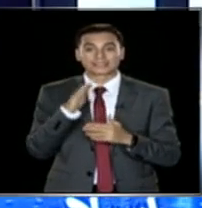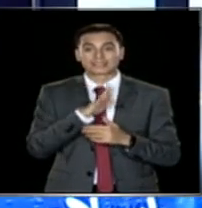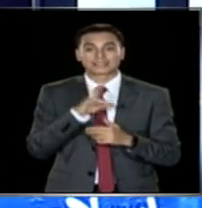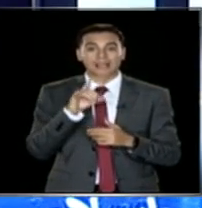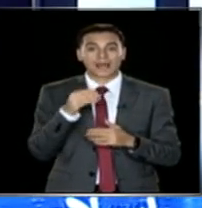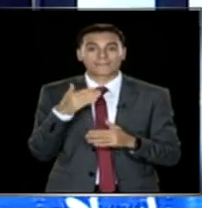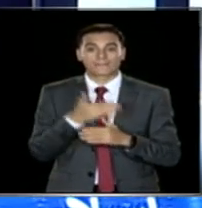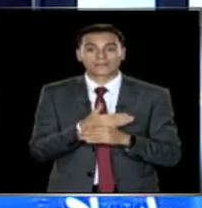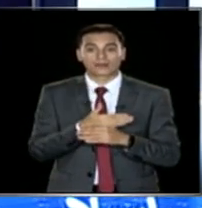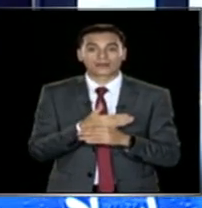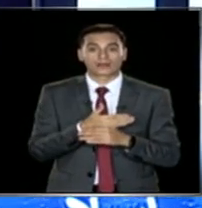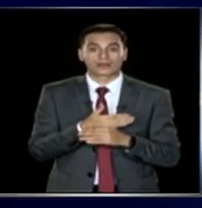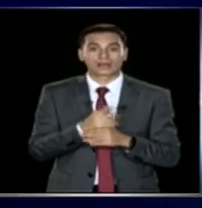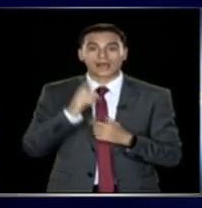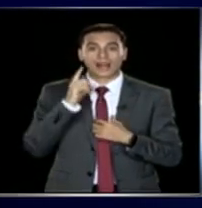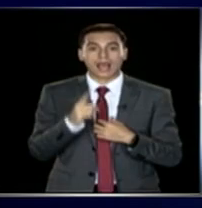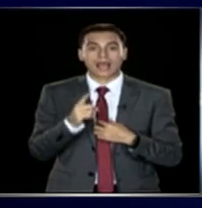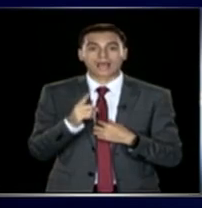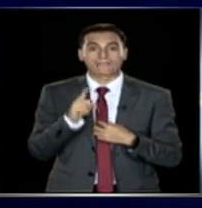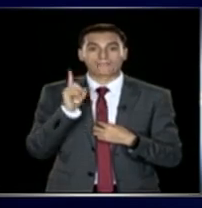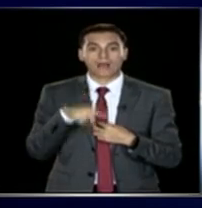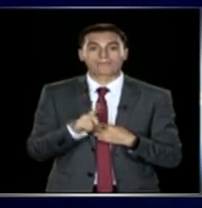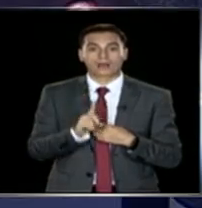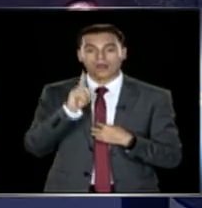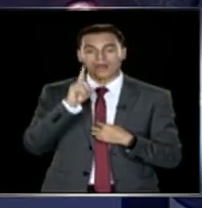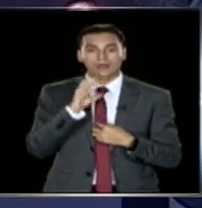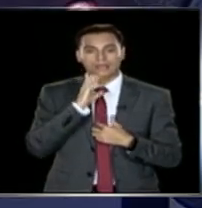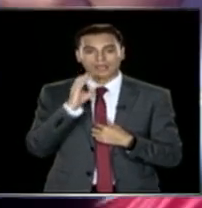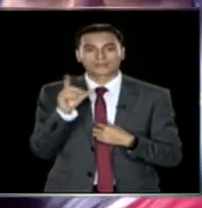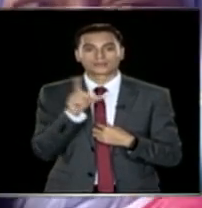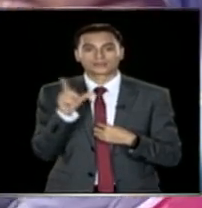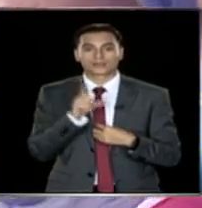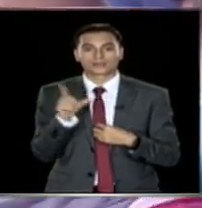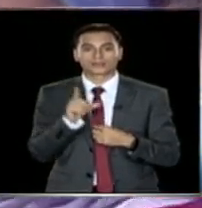اسلام. الحاكم بأمر الله. الحاكم بأمر الله إجابة صحيحة.